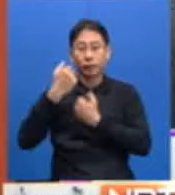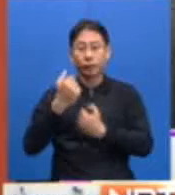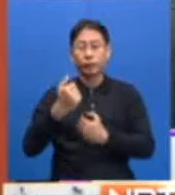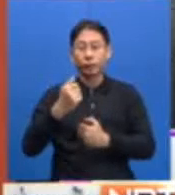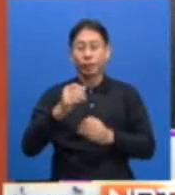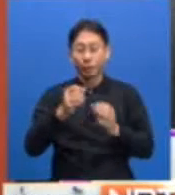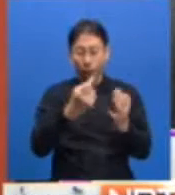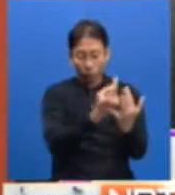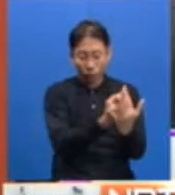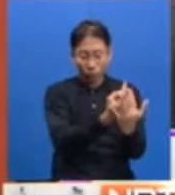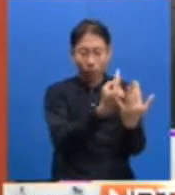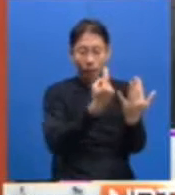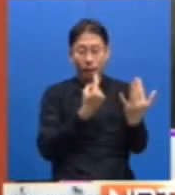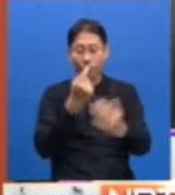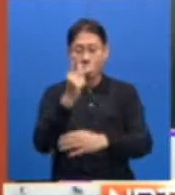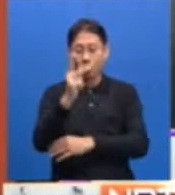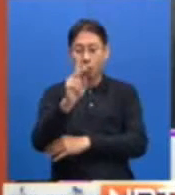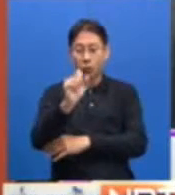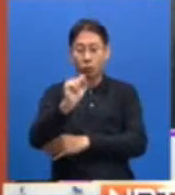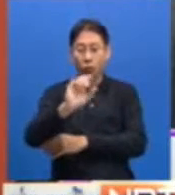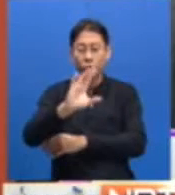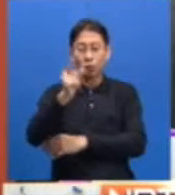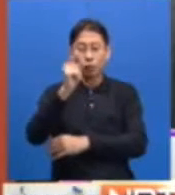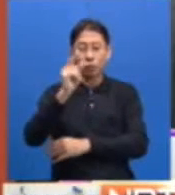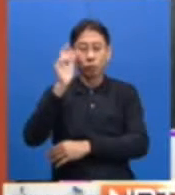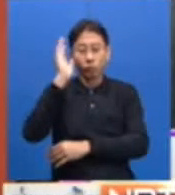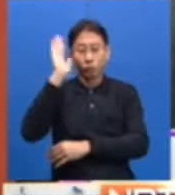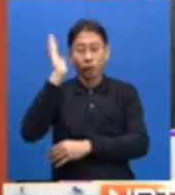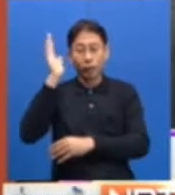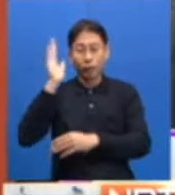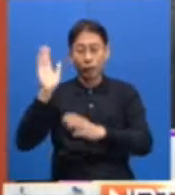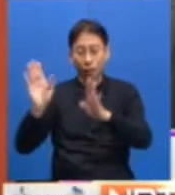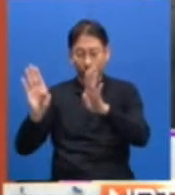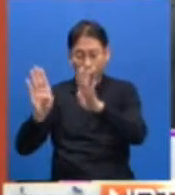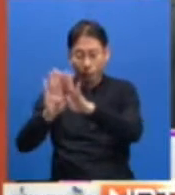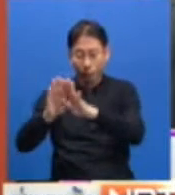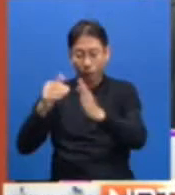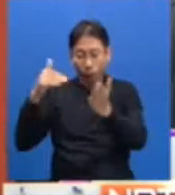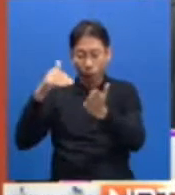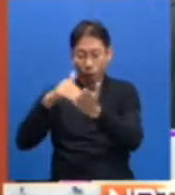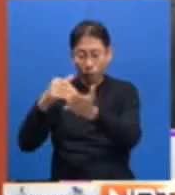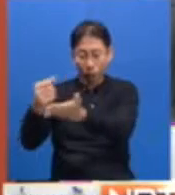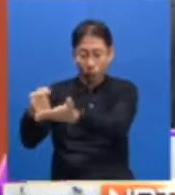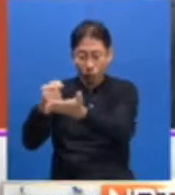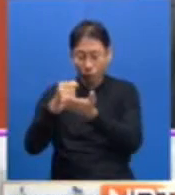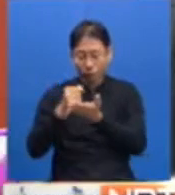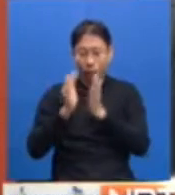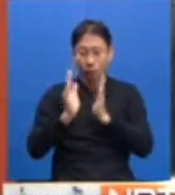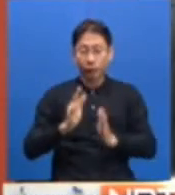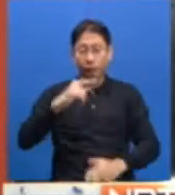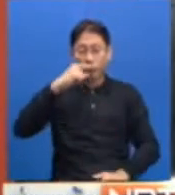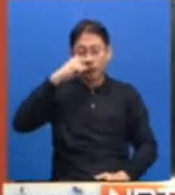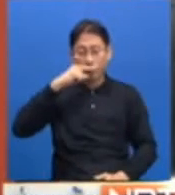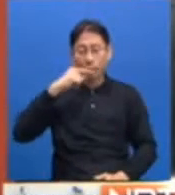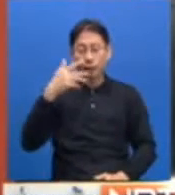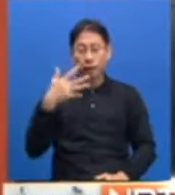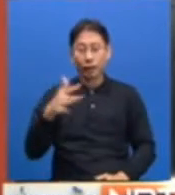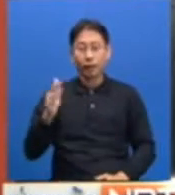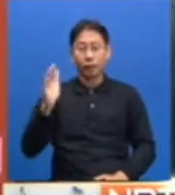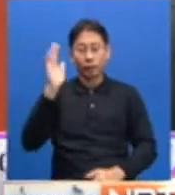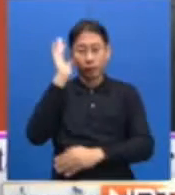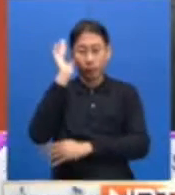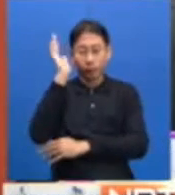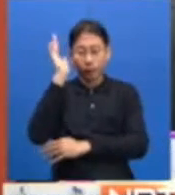านะตัวแทนคสช.ก็ได้ร่วมแถลงปิดศูนย์การช่วยเหลือคนไทยในลิเบียแล้วก็สรุปผลการดำเนินการช่วยเ